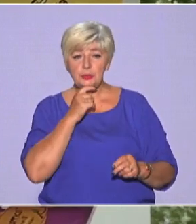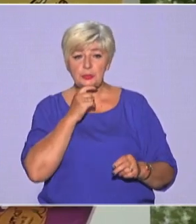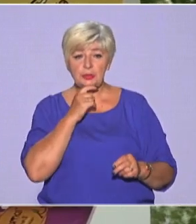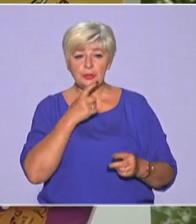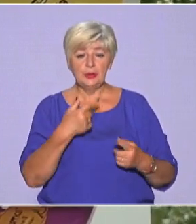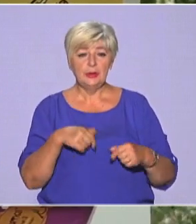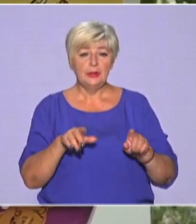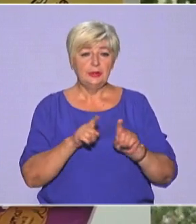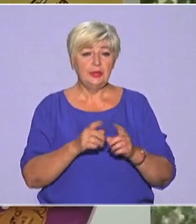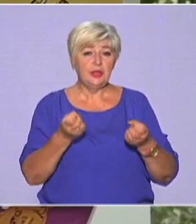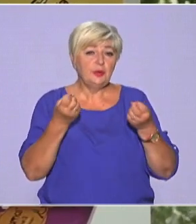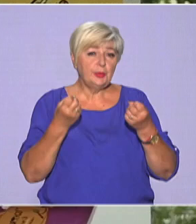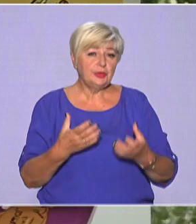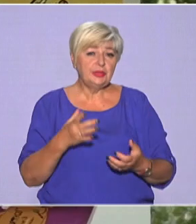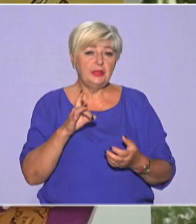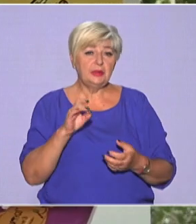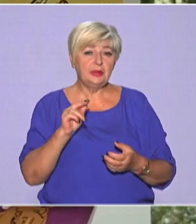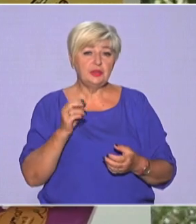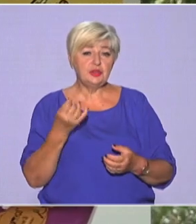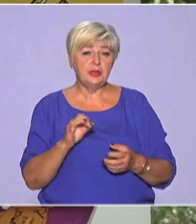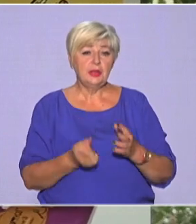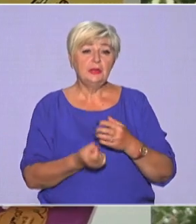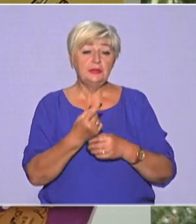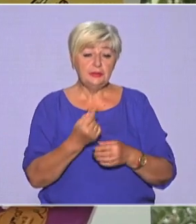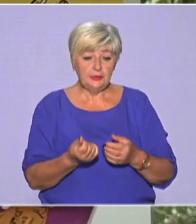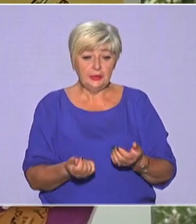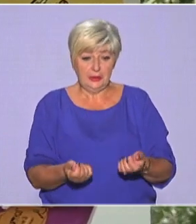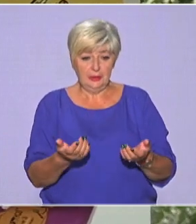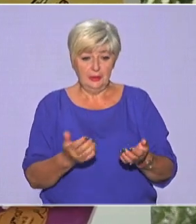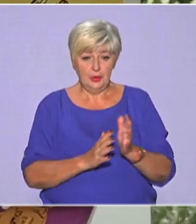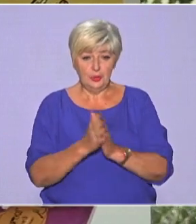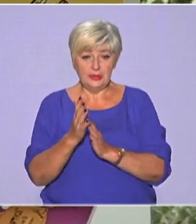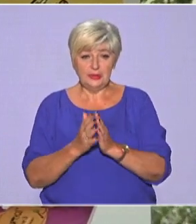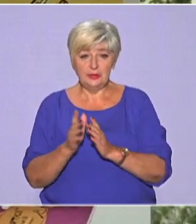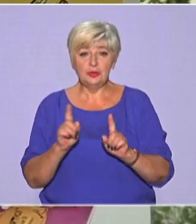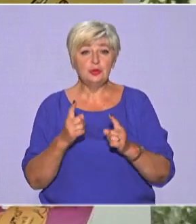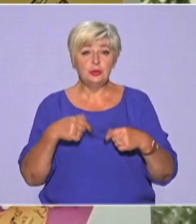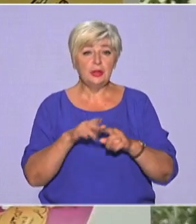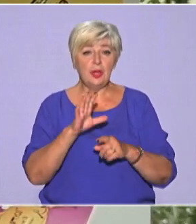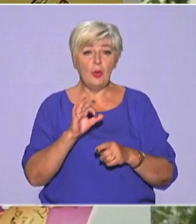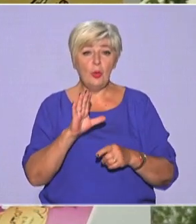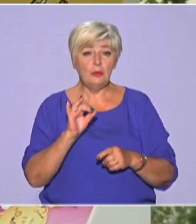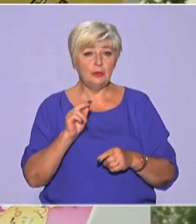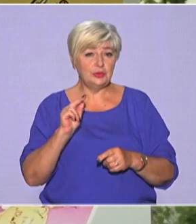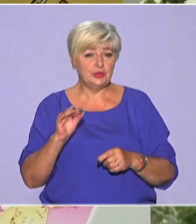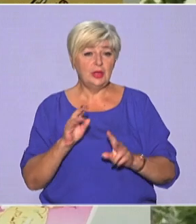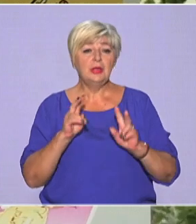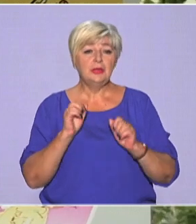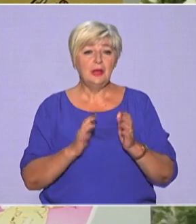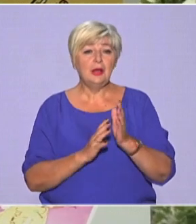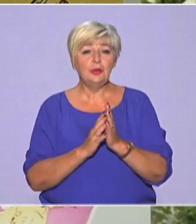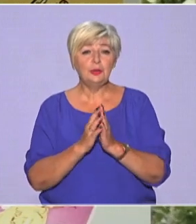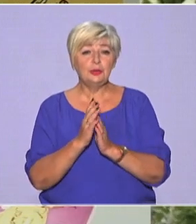розуміють таких, знаєте, простих речей, звідки беруться рослини взагалі, що таке овочі, як вони ростуть. І